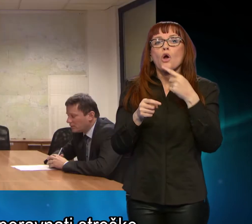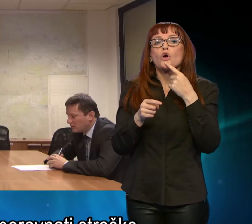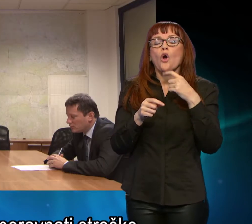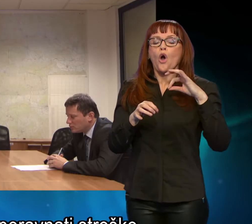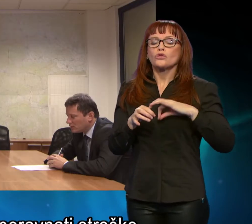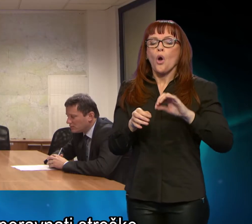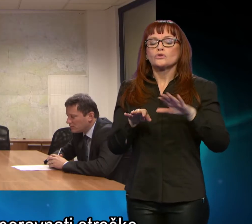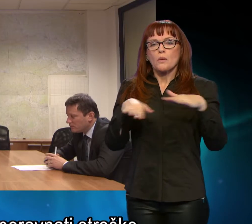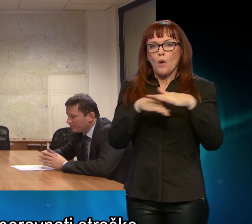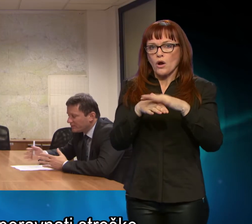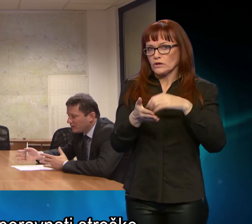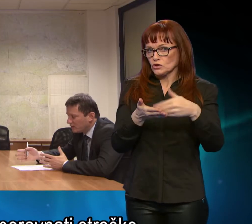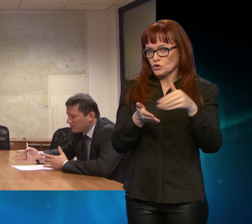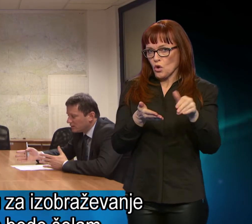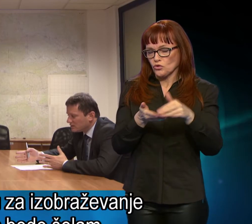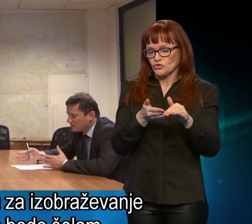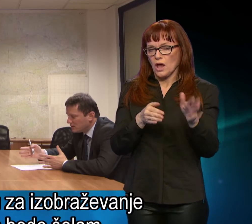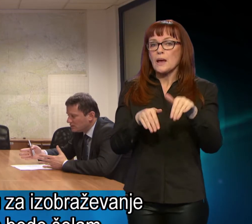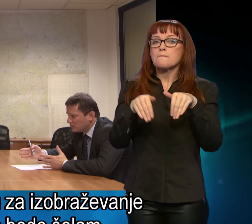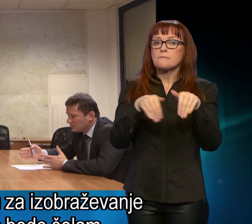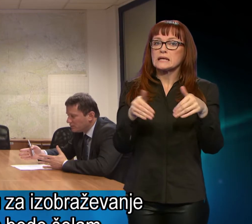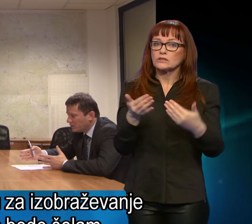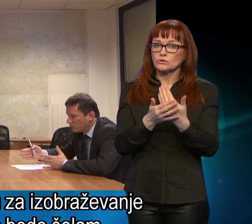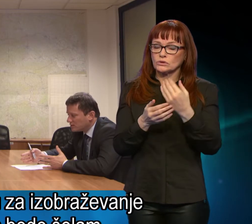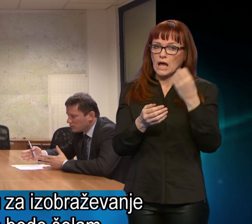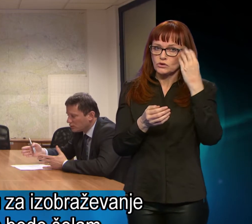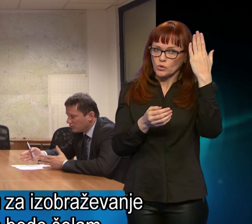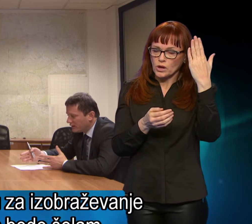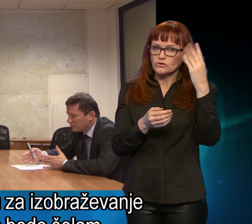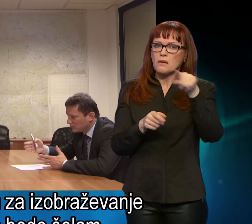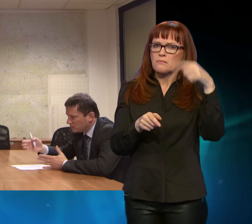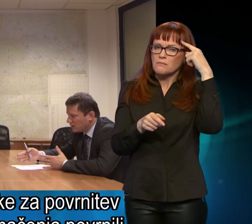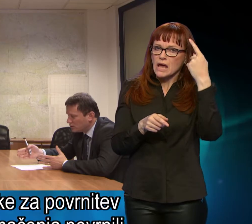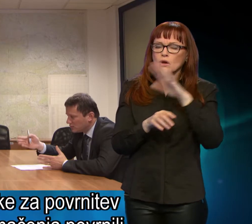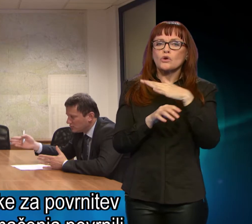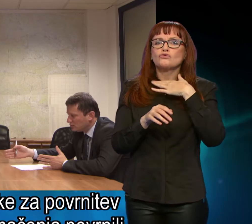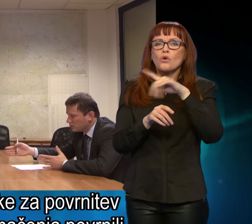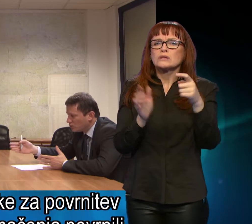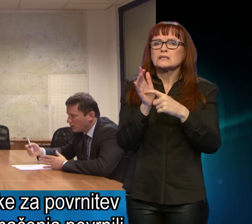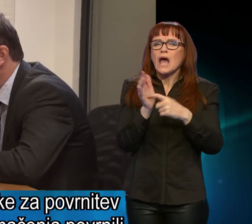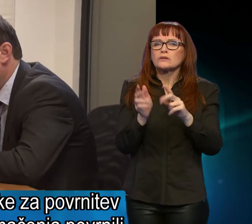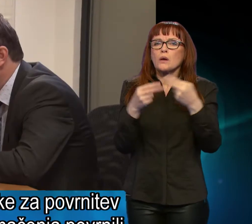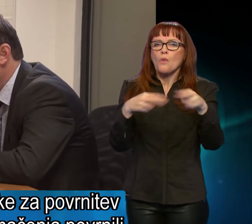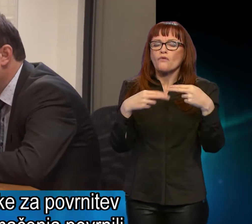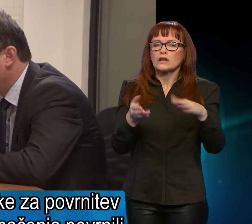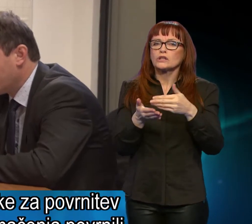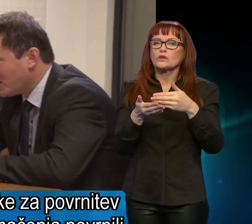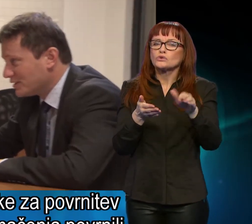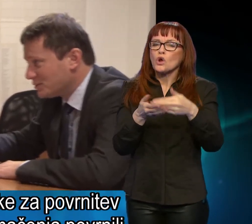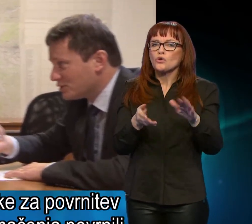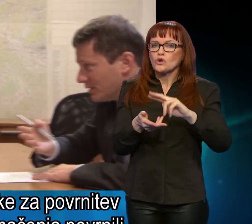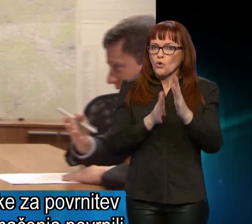stroške. Na Ministrstvu za izobraževanje mirijo, da bodo šolam vse zahtevke za povrnitev stroškov